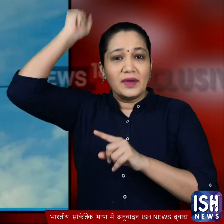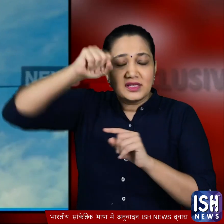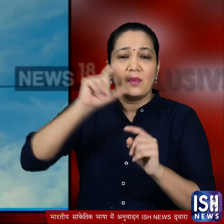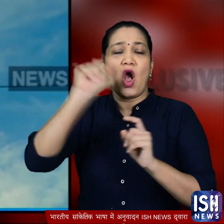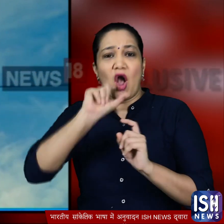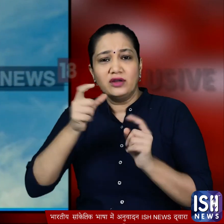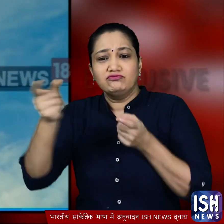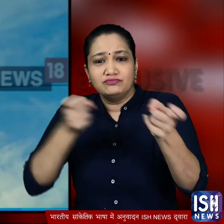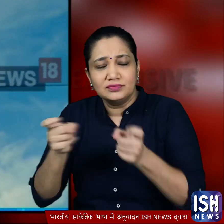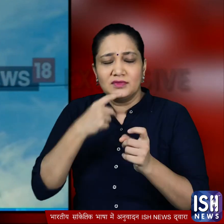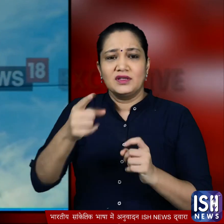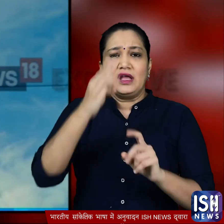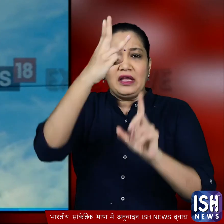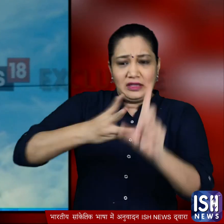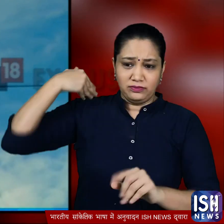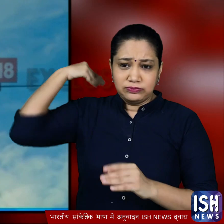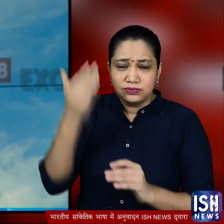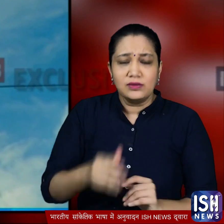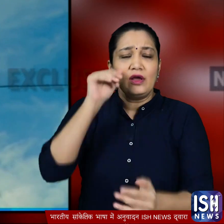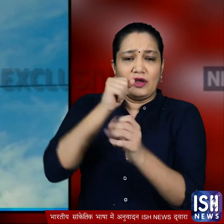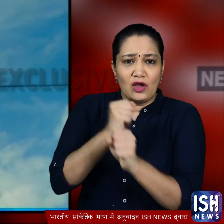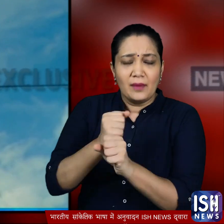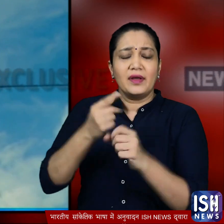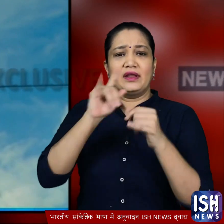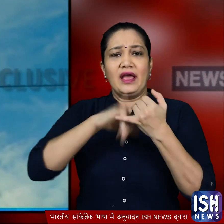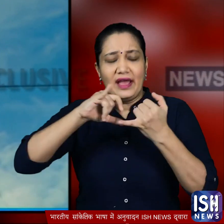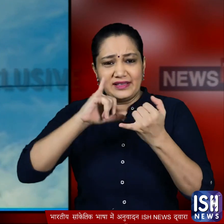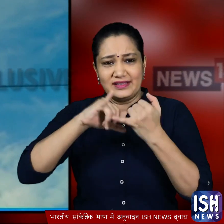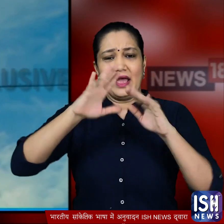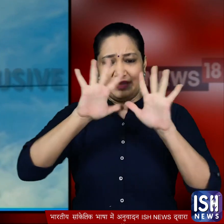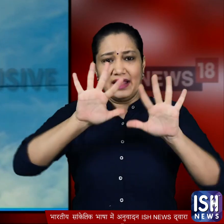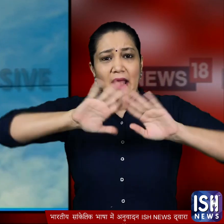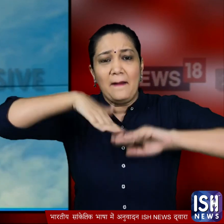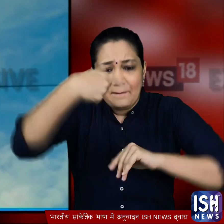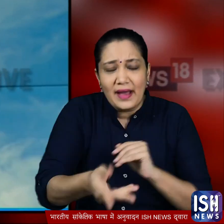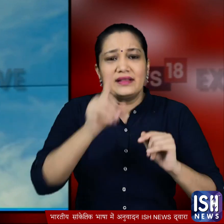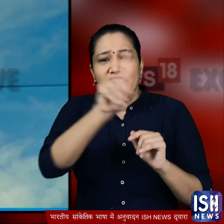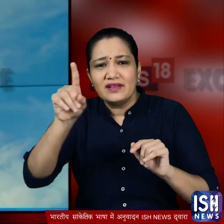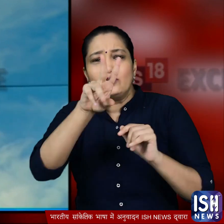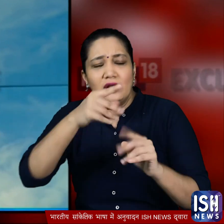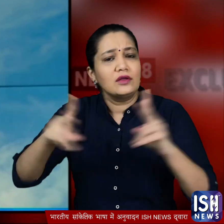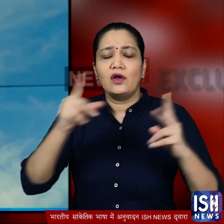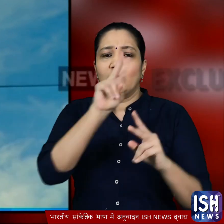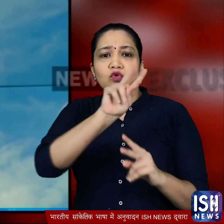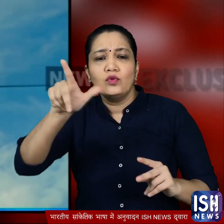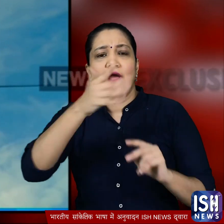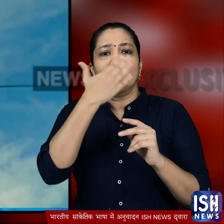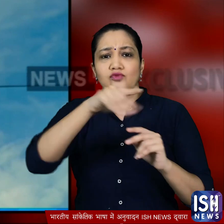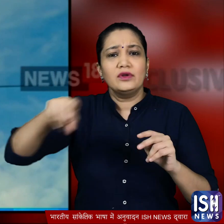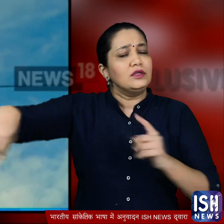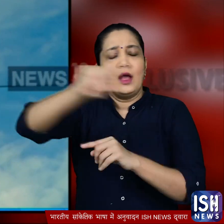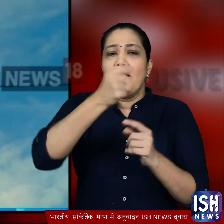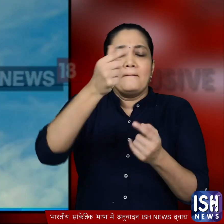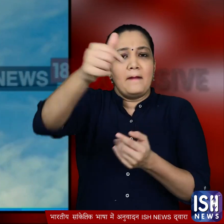प्रबंधकों का आरोप है कि पिछले 3 साल से सरकार ने 10वीं से आगे की पढ़ाई करने वाले करीब 2 लाख छात्र छात्राओं के वजीफे की राशि जारी